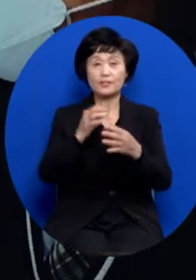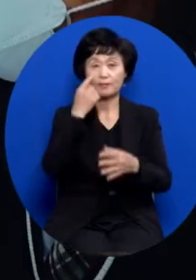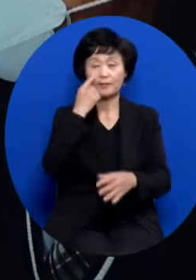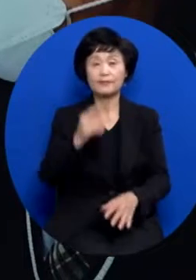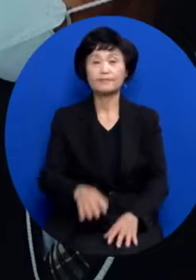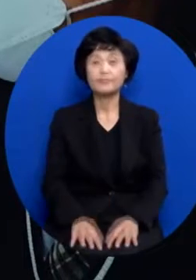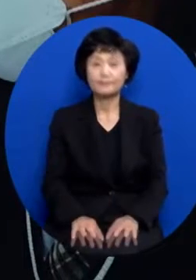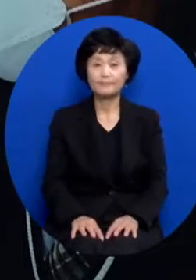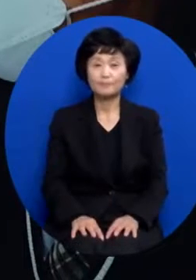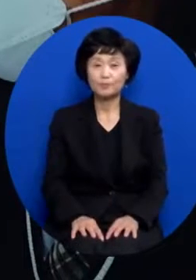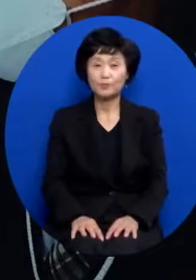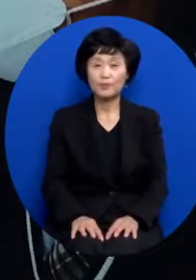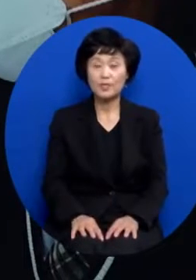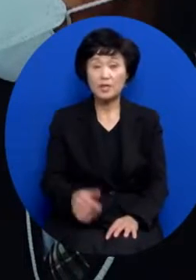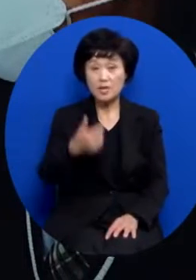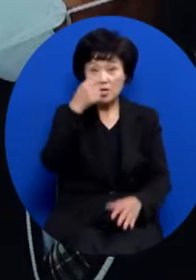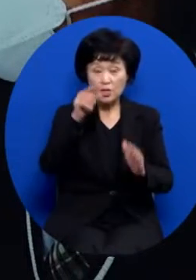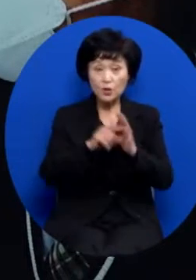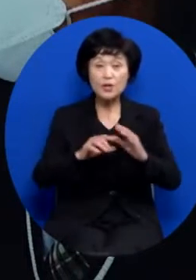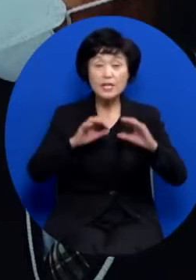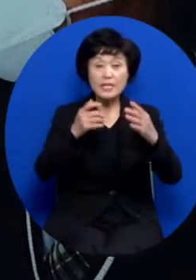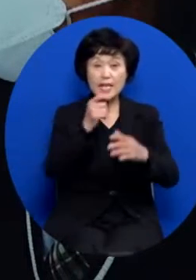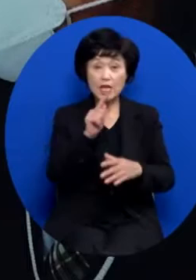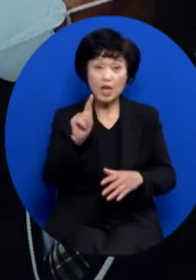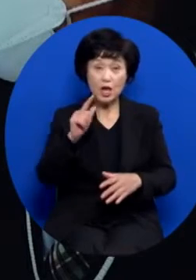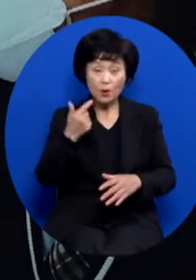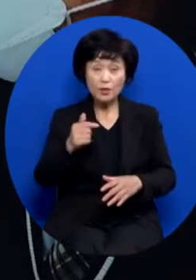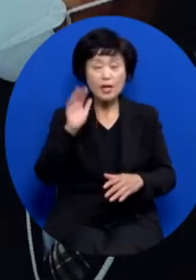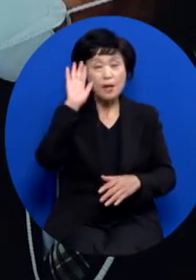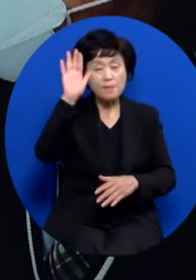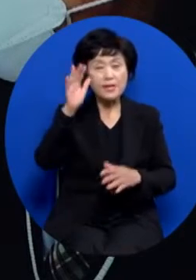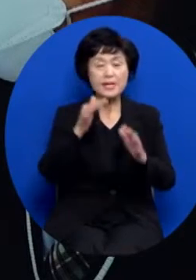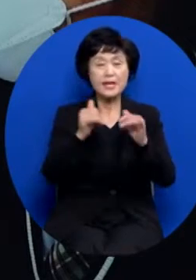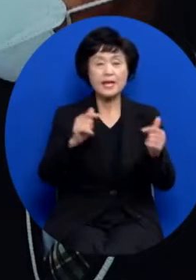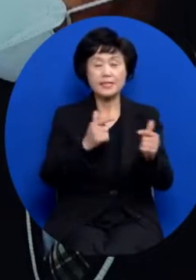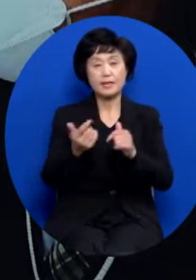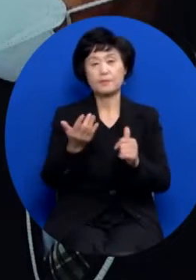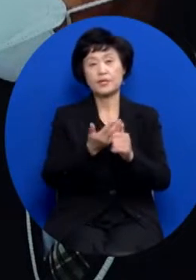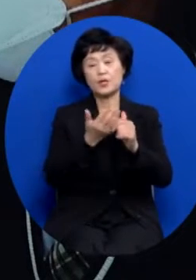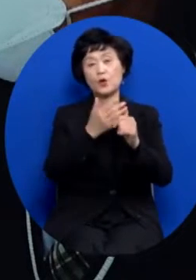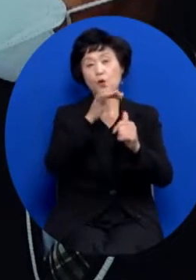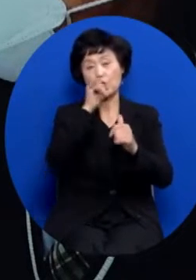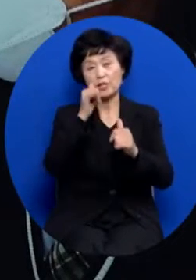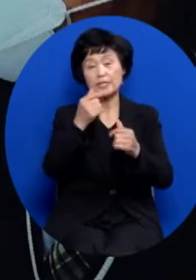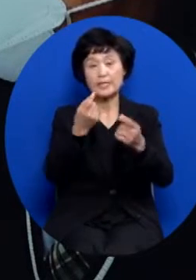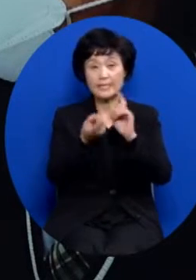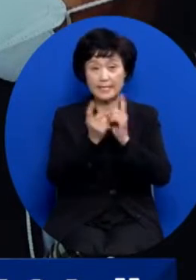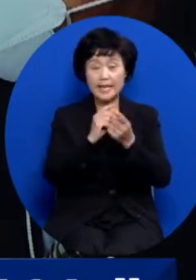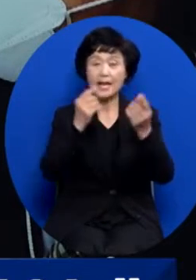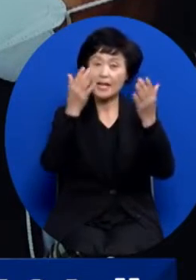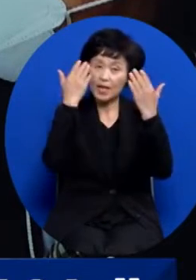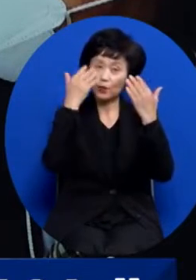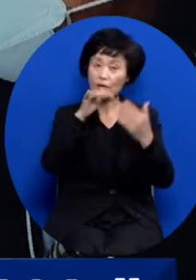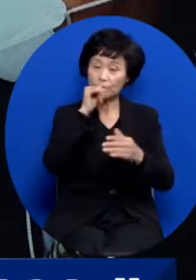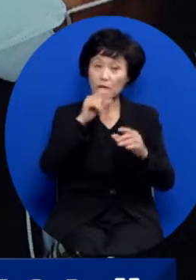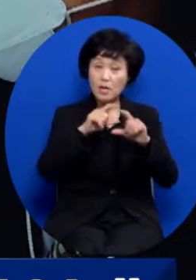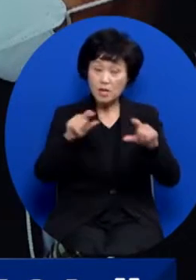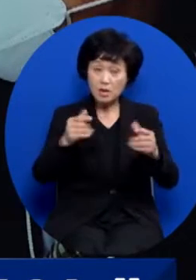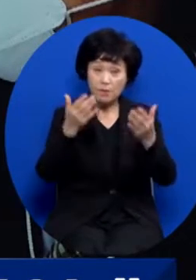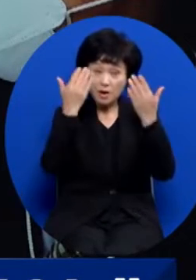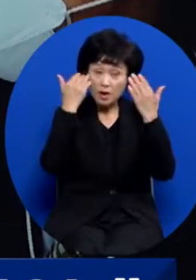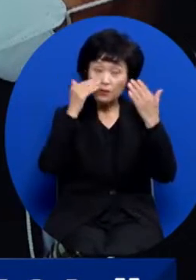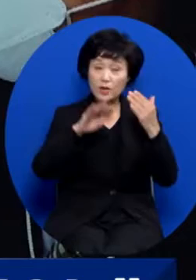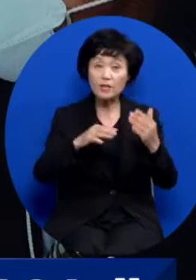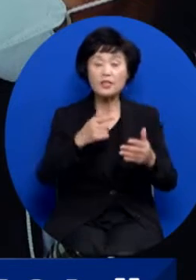대전 스튜디오입니다. 기독교 세계관으로 미래 인재를 양성하는 기독대안학교가 있습니다. 일반 학교에선 경험할 수